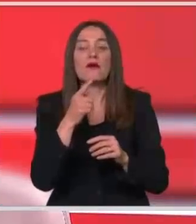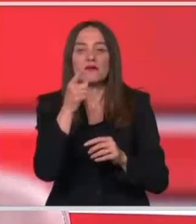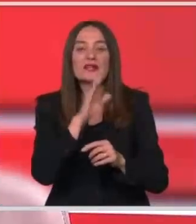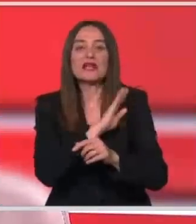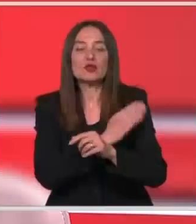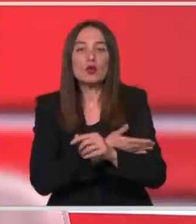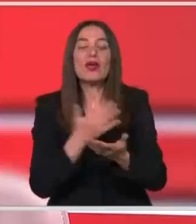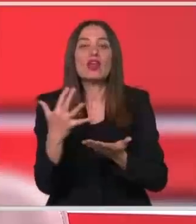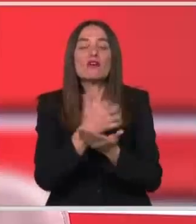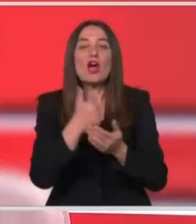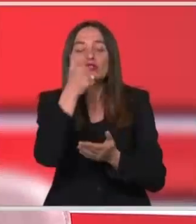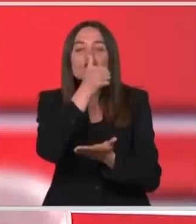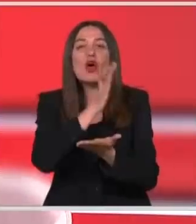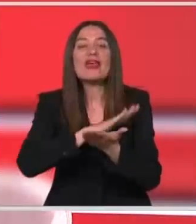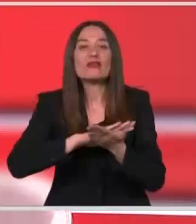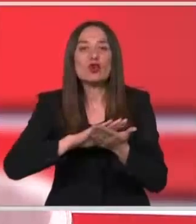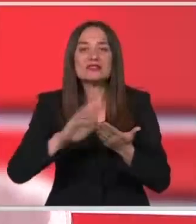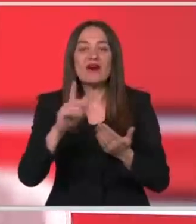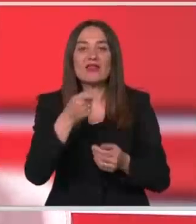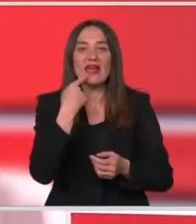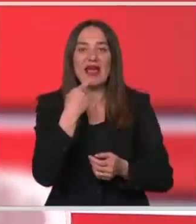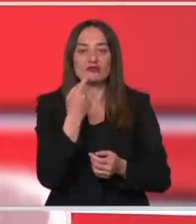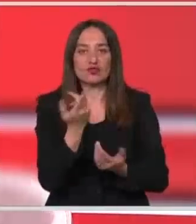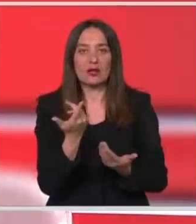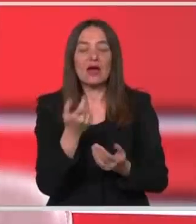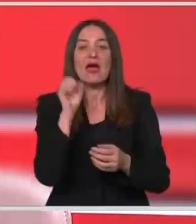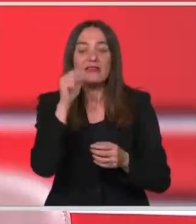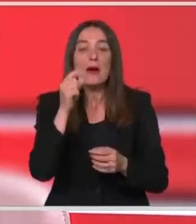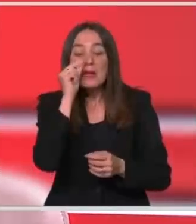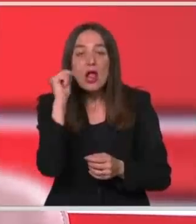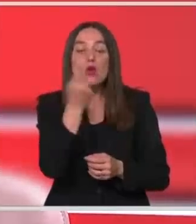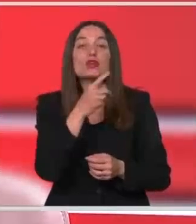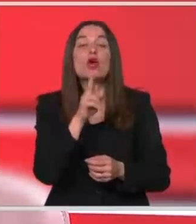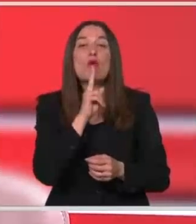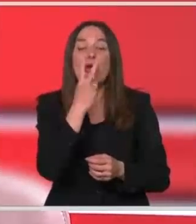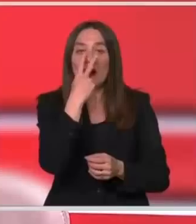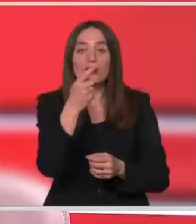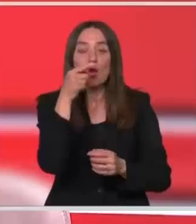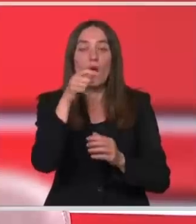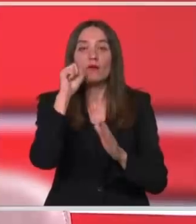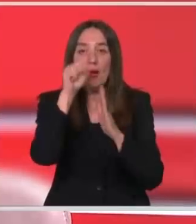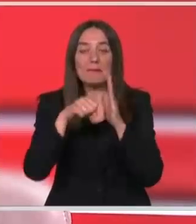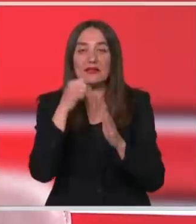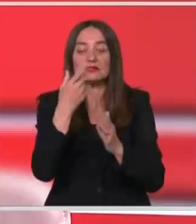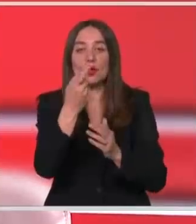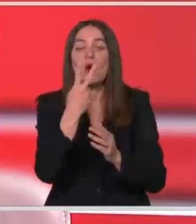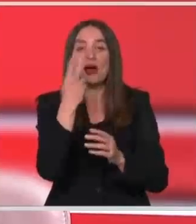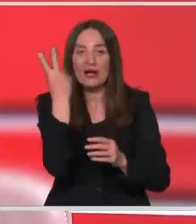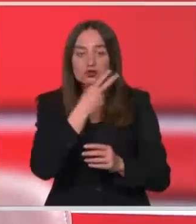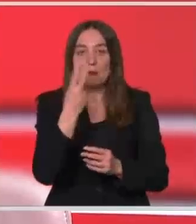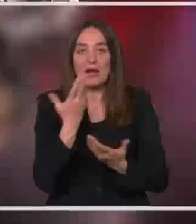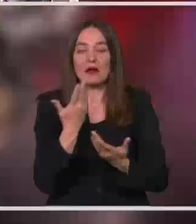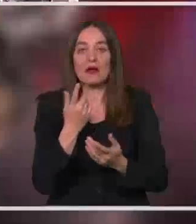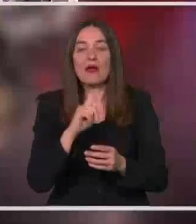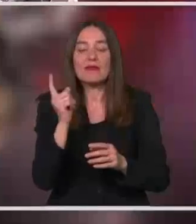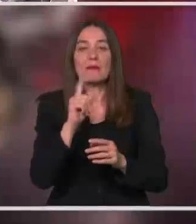da koristite što jednostavniji rečnik, da bi vas ljudi koji gledaju ovu emisiju razumeli. Dakle, nemojte